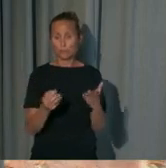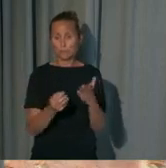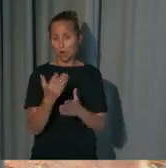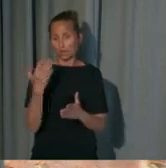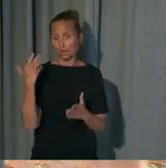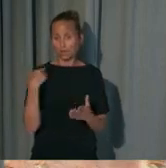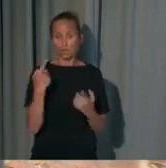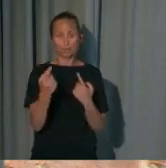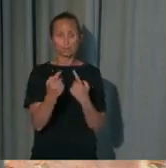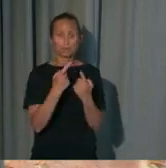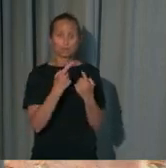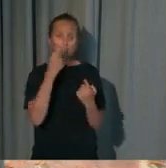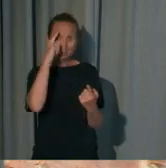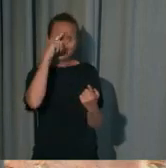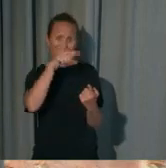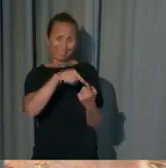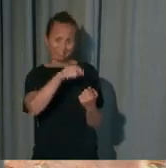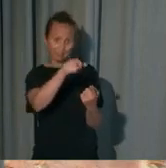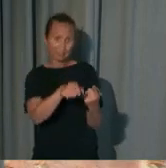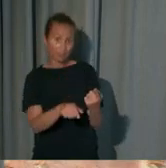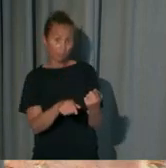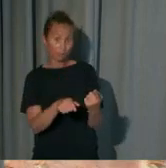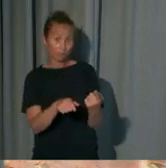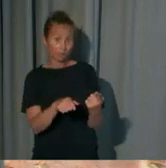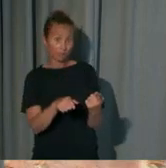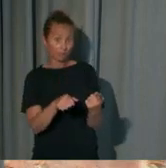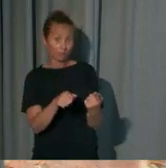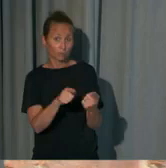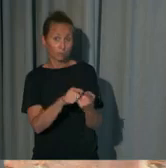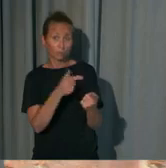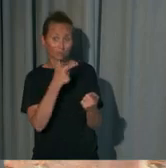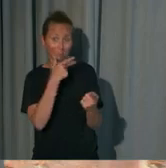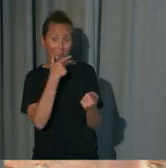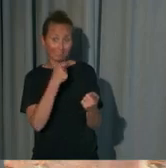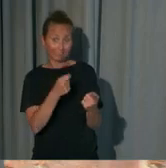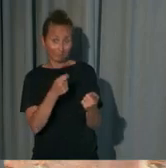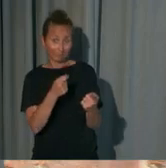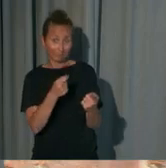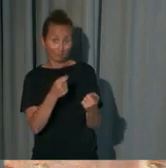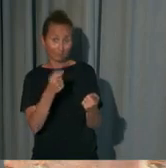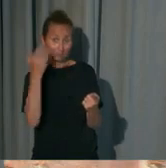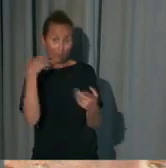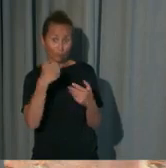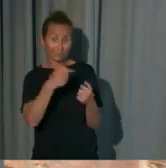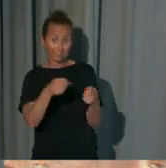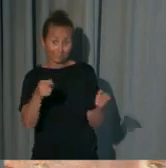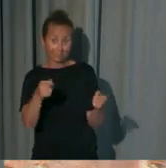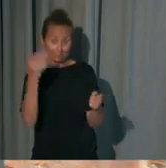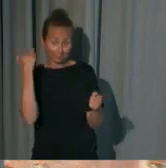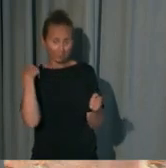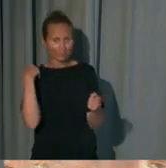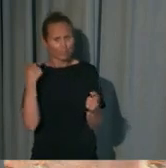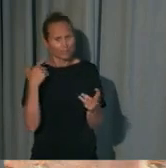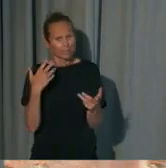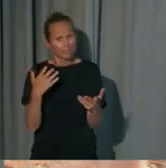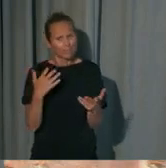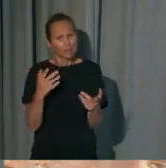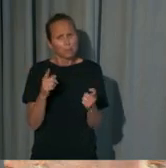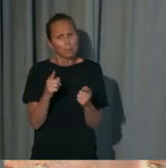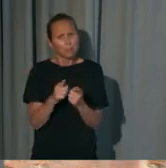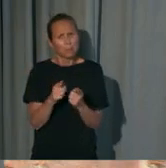snakket med siktede, og at han har vært kjent hos dem tidligere. Hva sier det